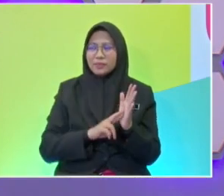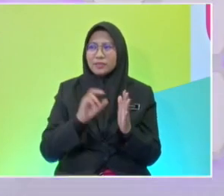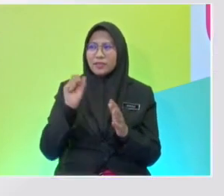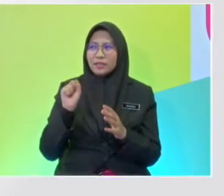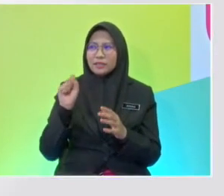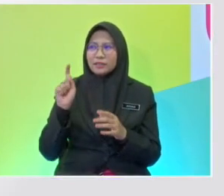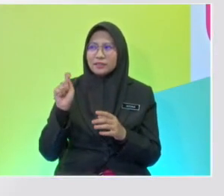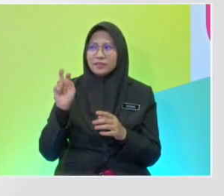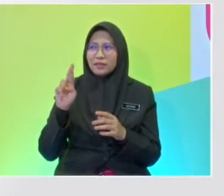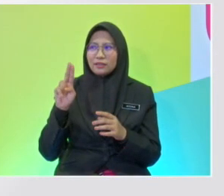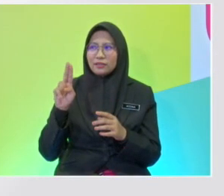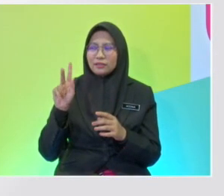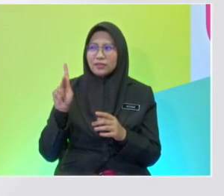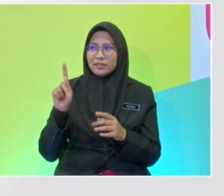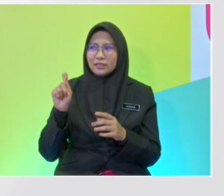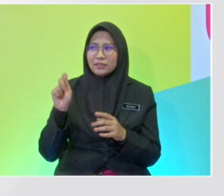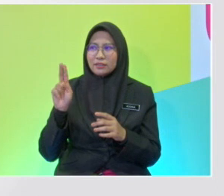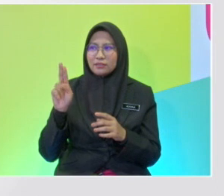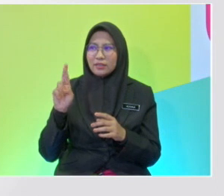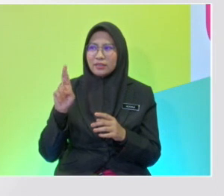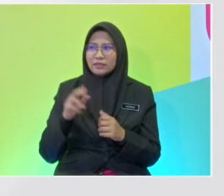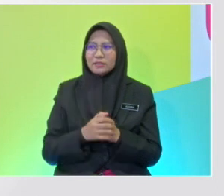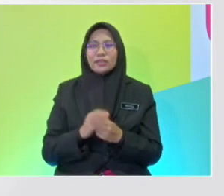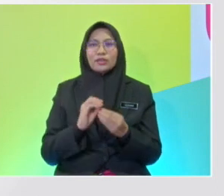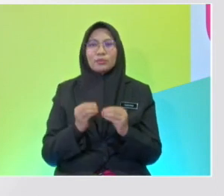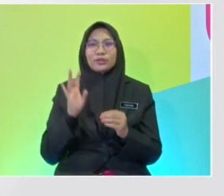raja yang diberi Oke Raja